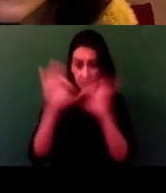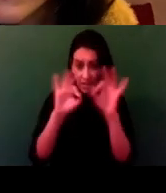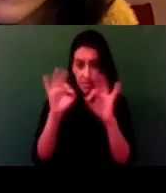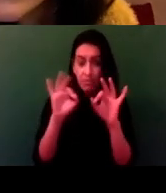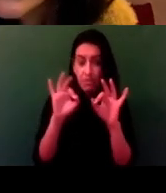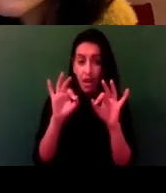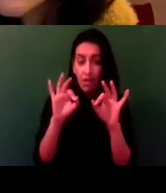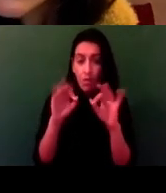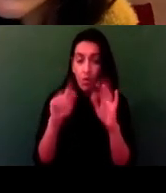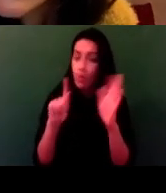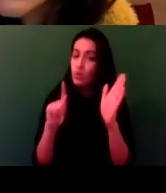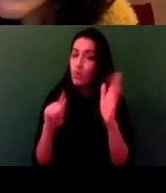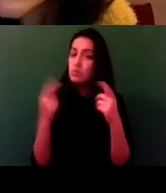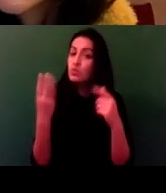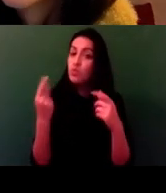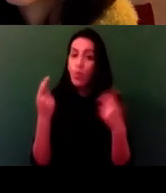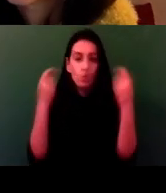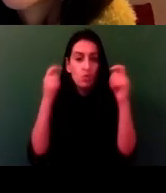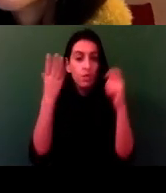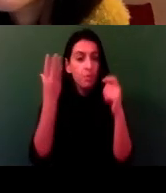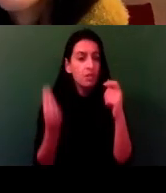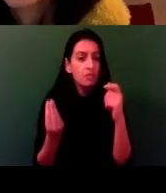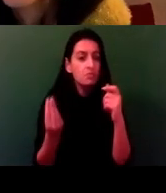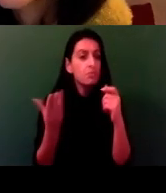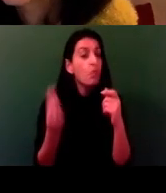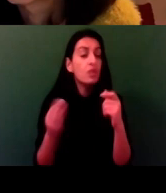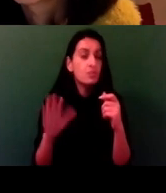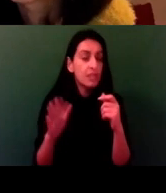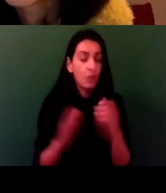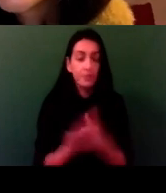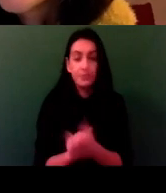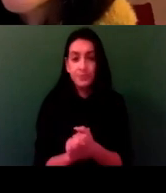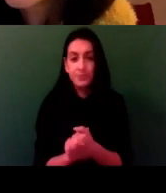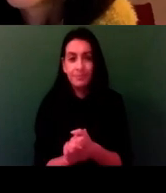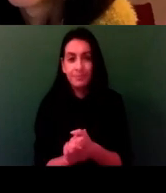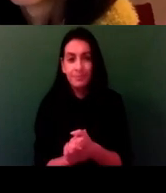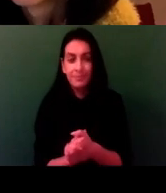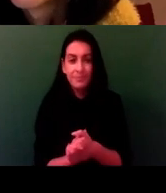ilgili. Nurettin Günç'ün dediği Hayrettin'den bahsediyor galiba. Hayrettin Günç'ün.